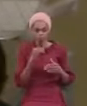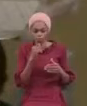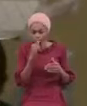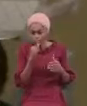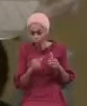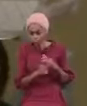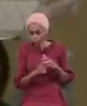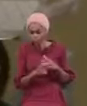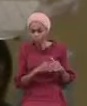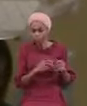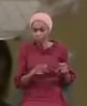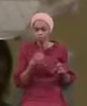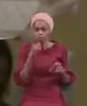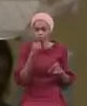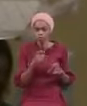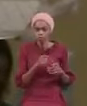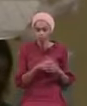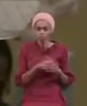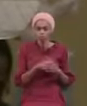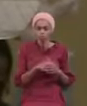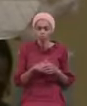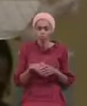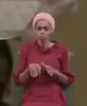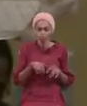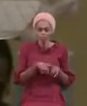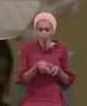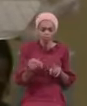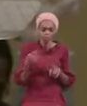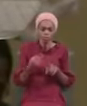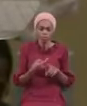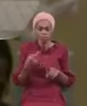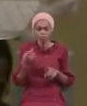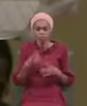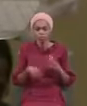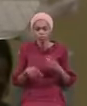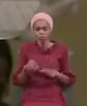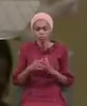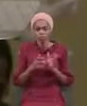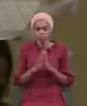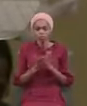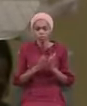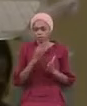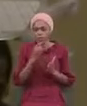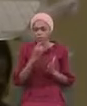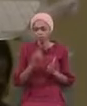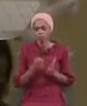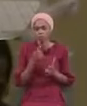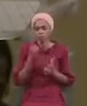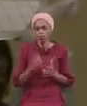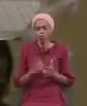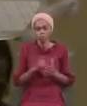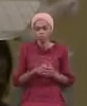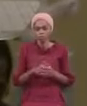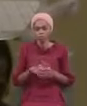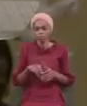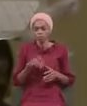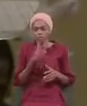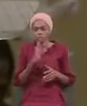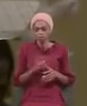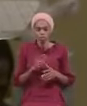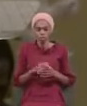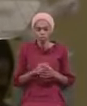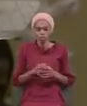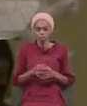dit que la Bible a dit tu es tellement familiarisé à la Parole de Dieu tu es tu es